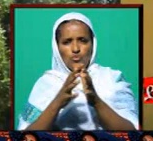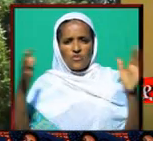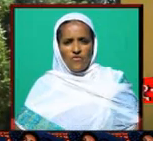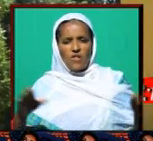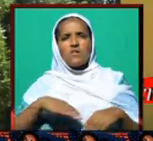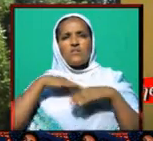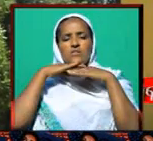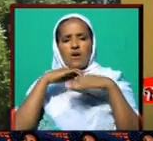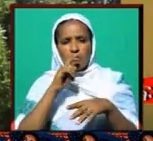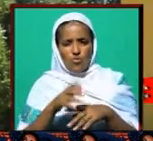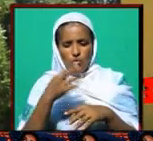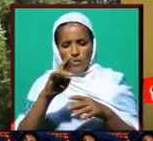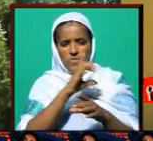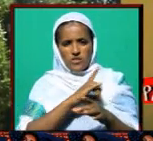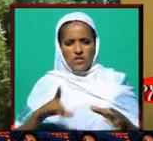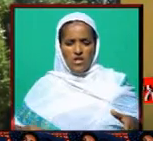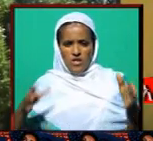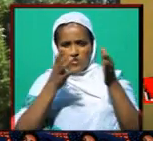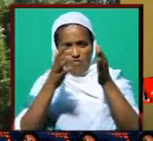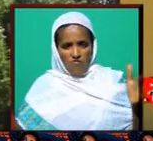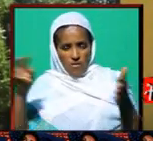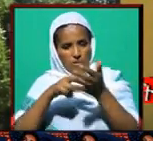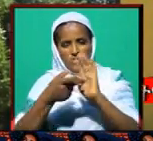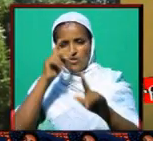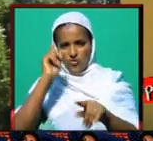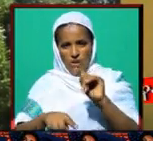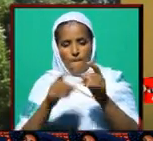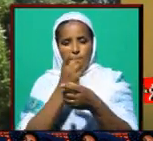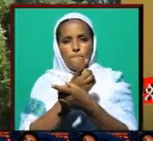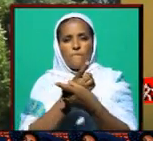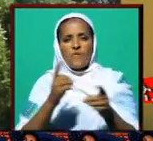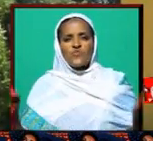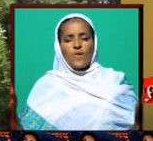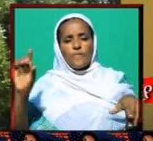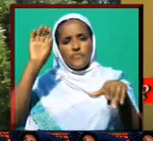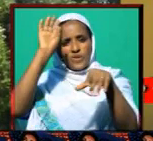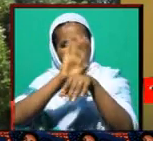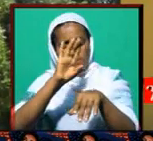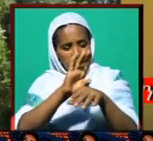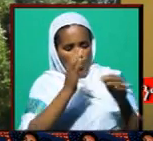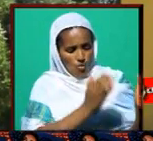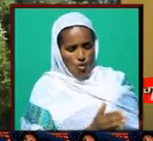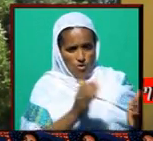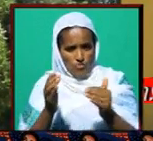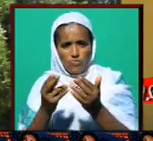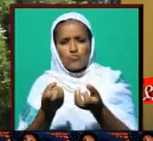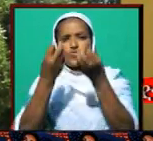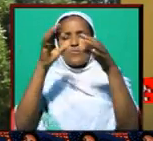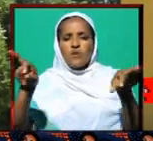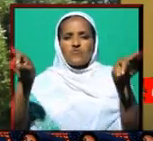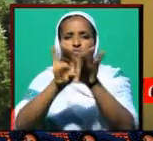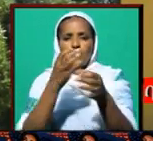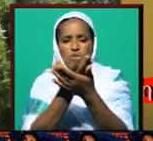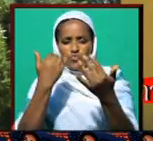በመስራት አገልግሎት ሰፋ፣ እርካታ ነው ወይም ክርስትና ተስፋፋ ማለት አይቻልም። መፍትሄው